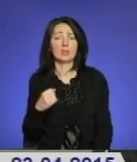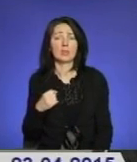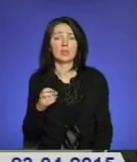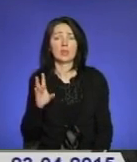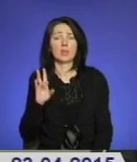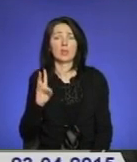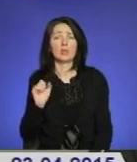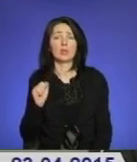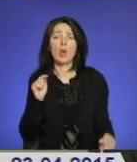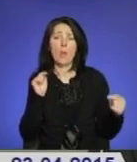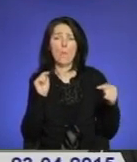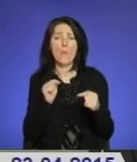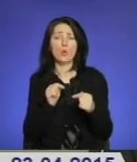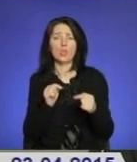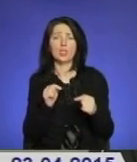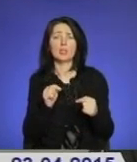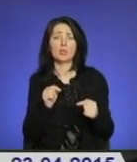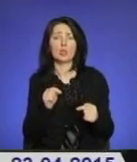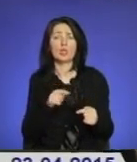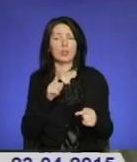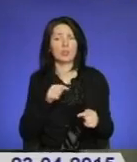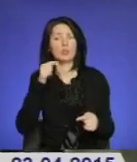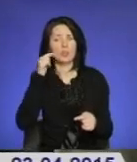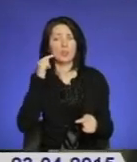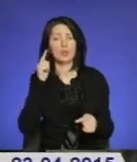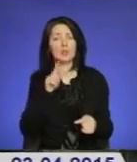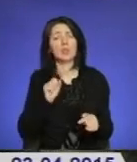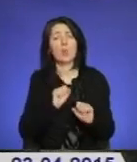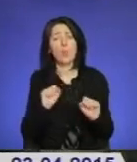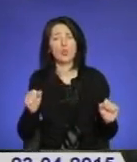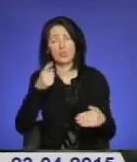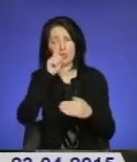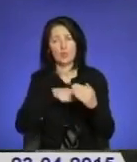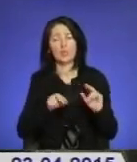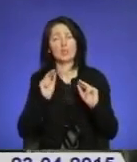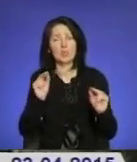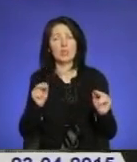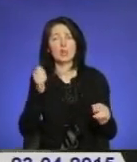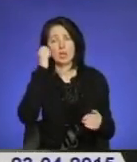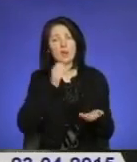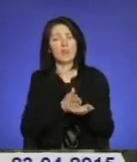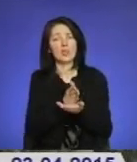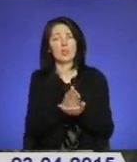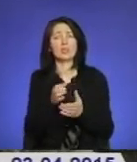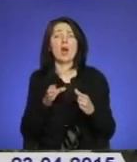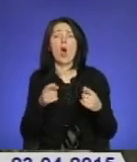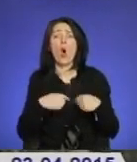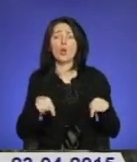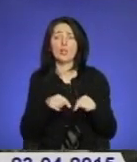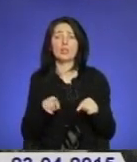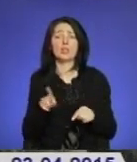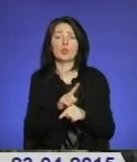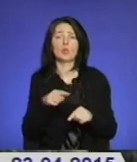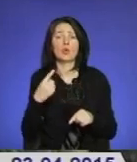на протистояння з Росією. За мужність, вірність присязі ветеранська організація Тернопільського райвідділу міліції